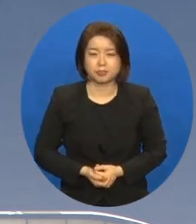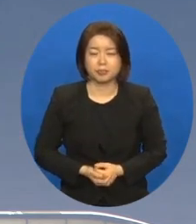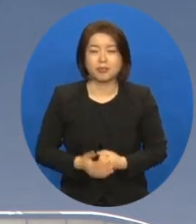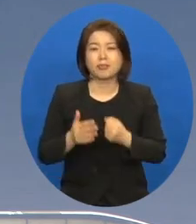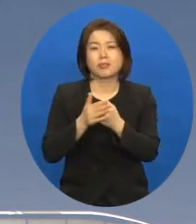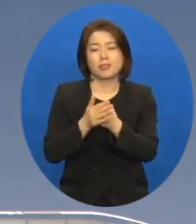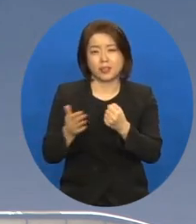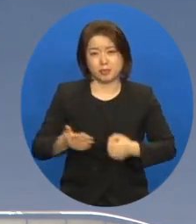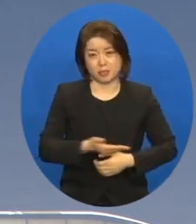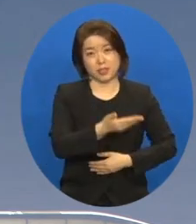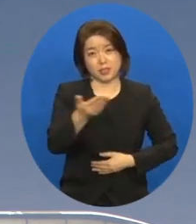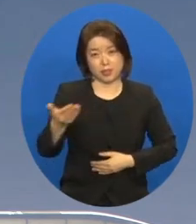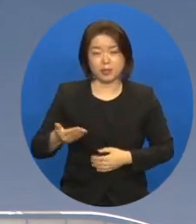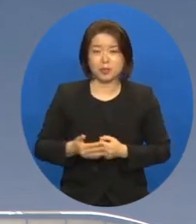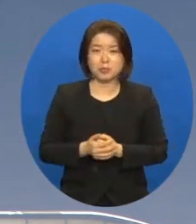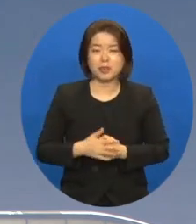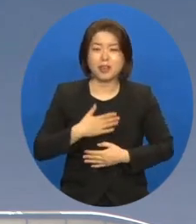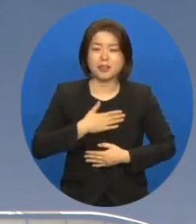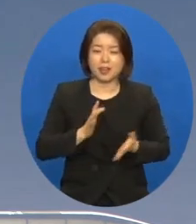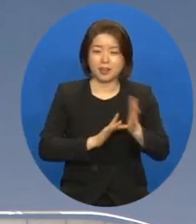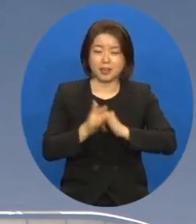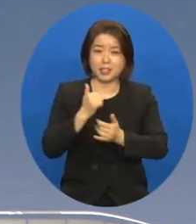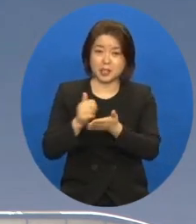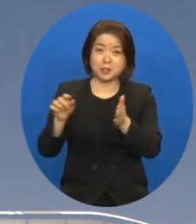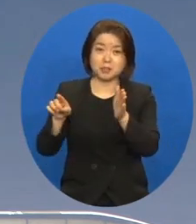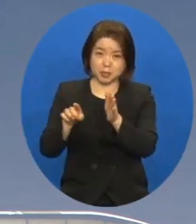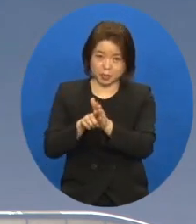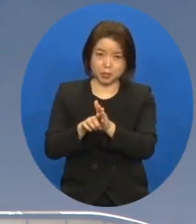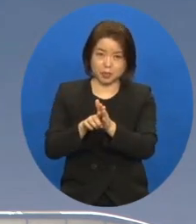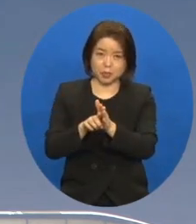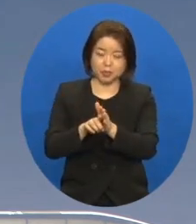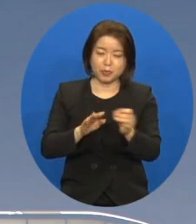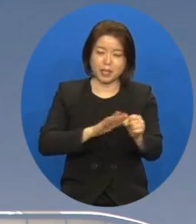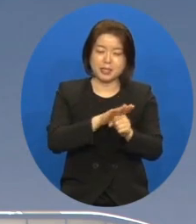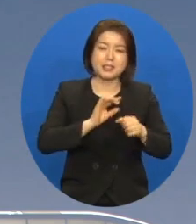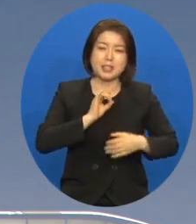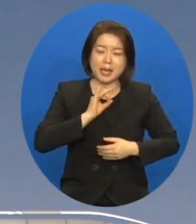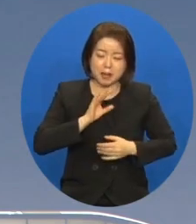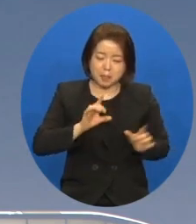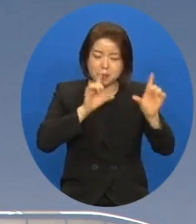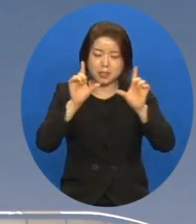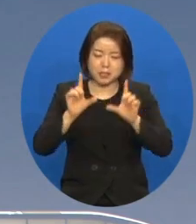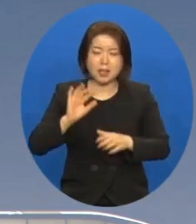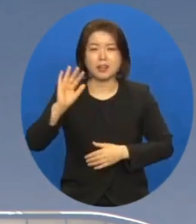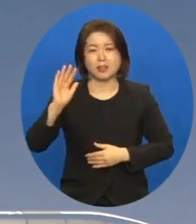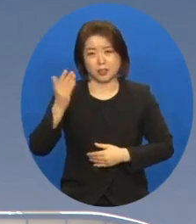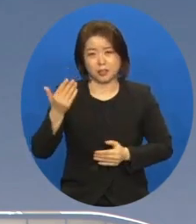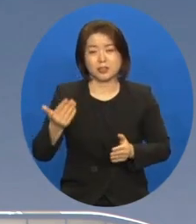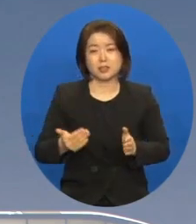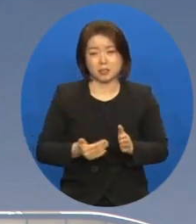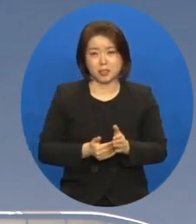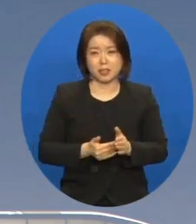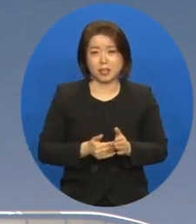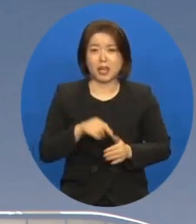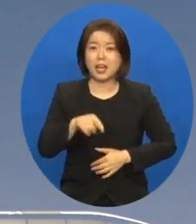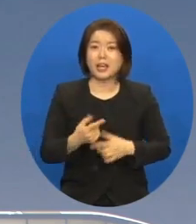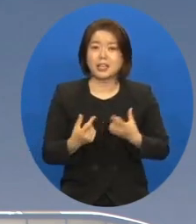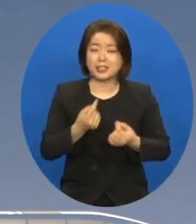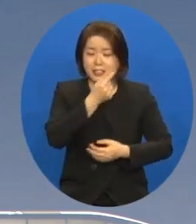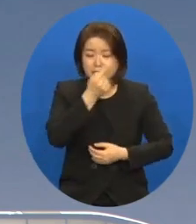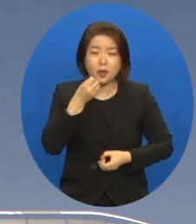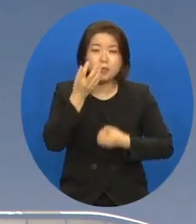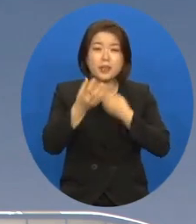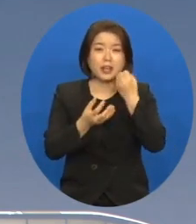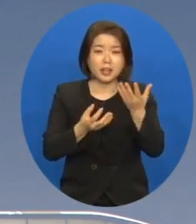그러므로 여러분, 내가 예수님을 믿어서 사랑만 하며 살게 되었습니다. 이런